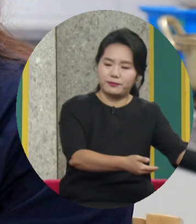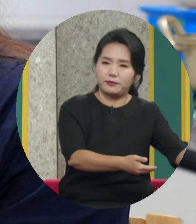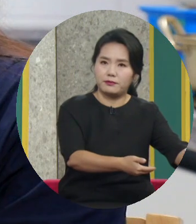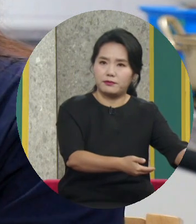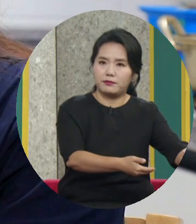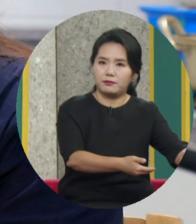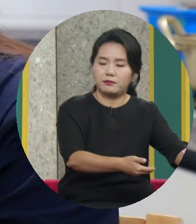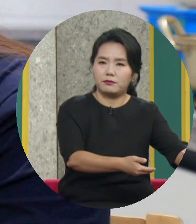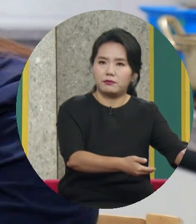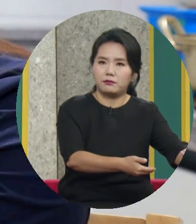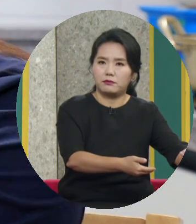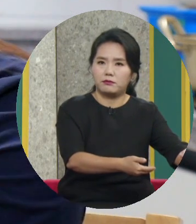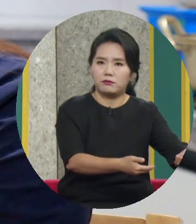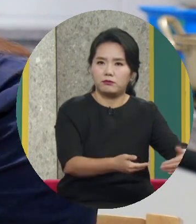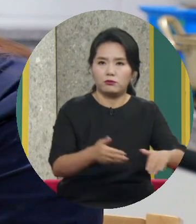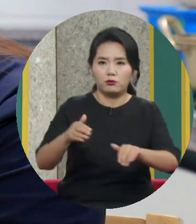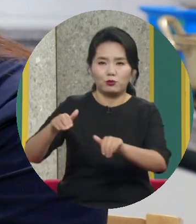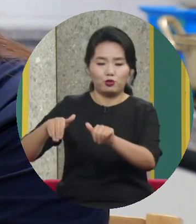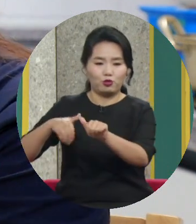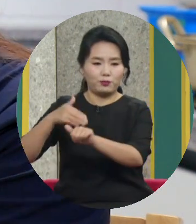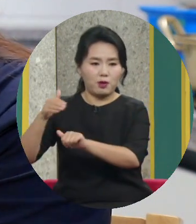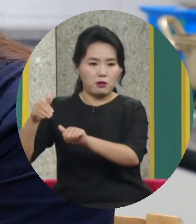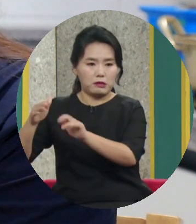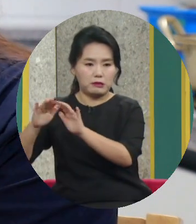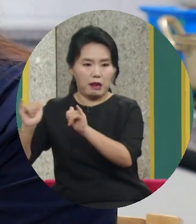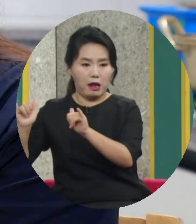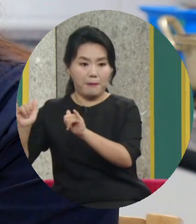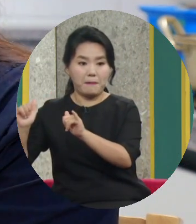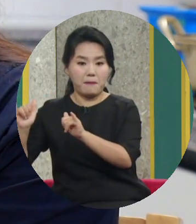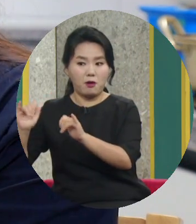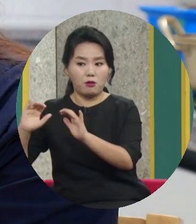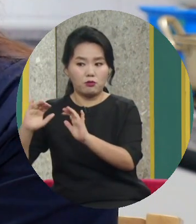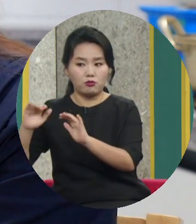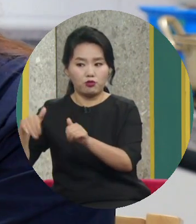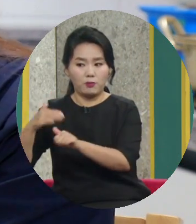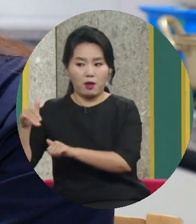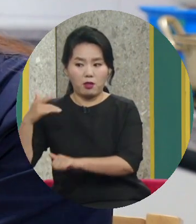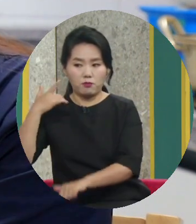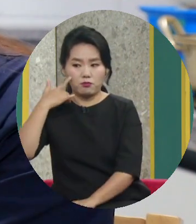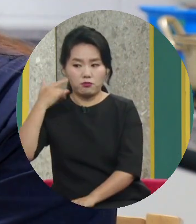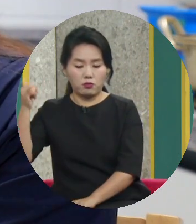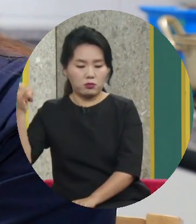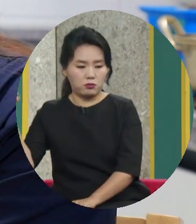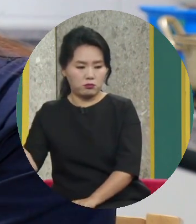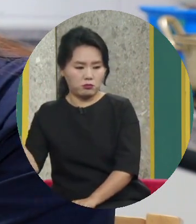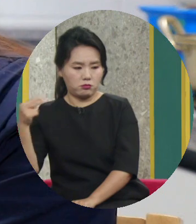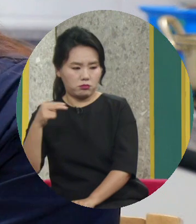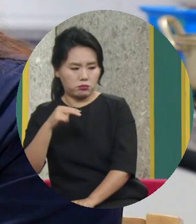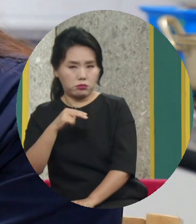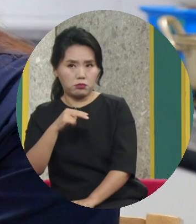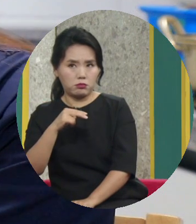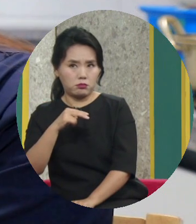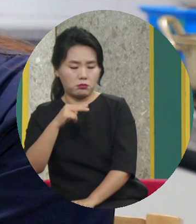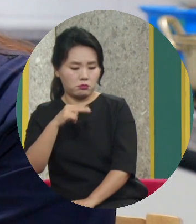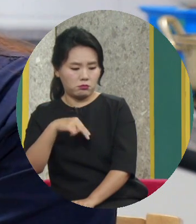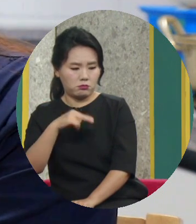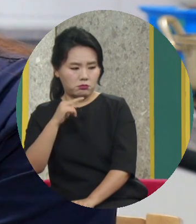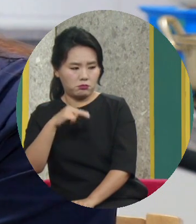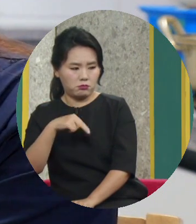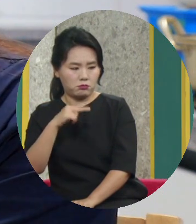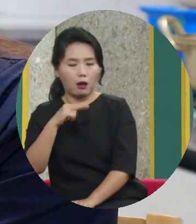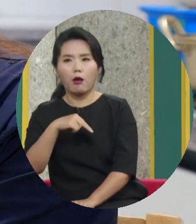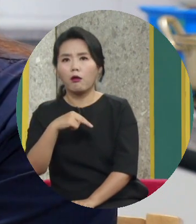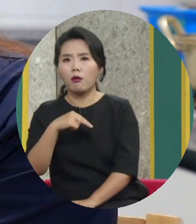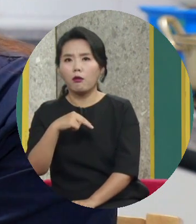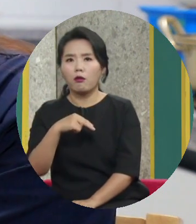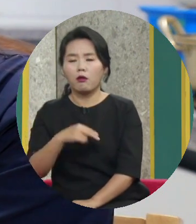그러면 주변에 또 다른 아기 엄마들, 아빠들이 이제 와요. 우리 애를 보더니 계속 이러고 이제 힐끔힐끔 계속